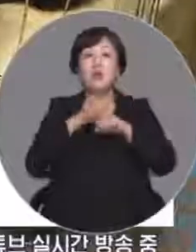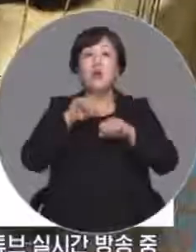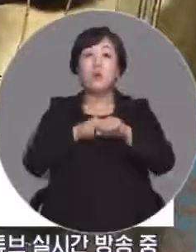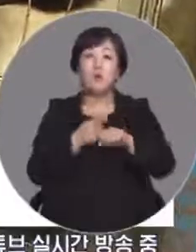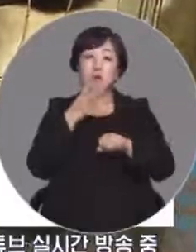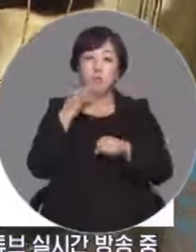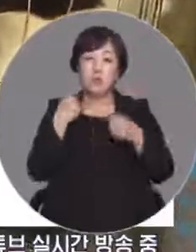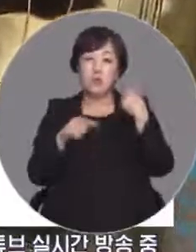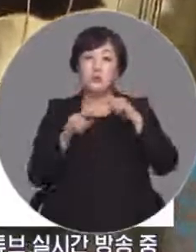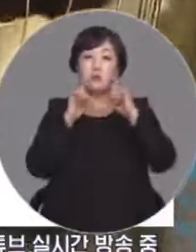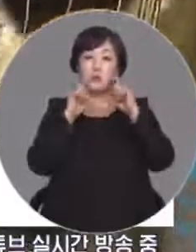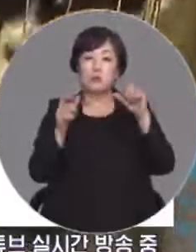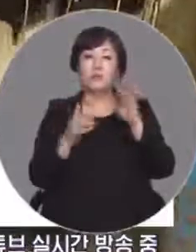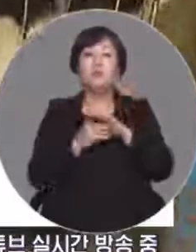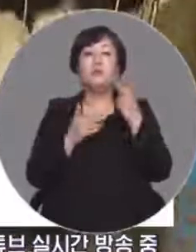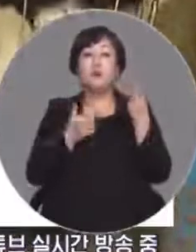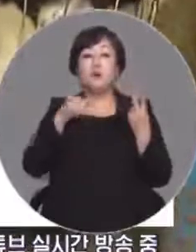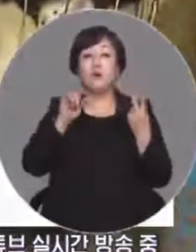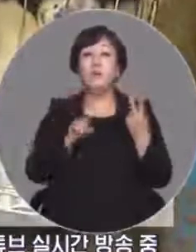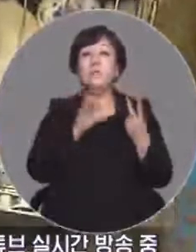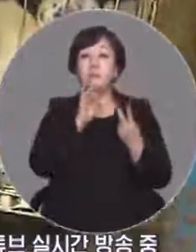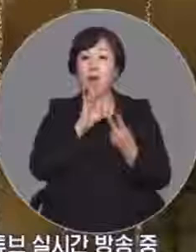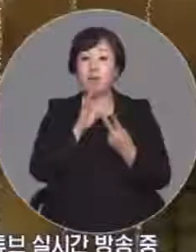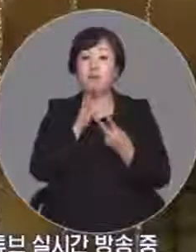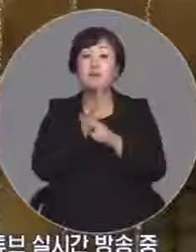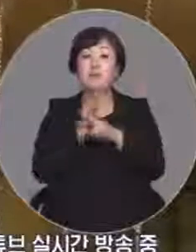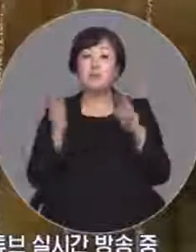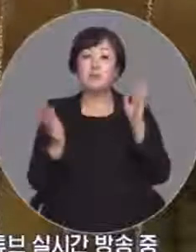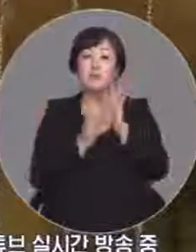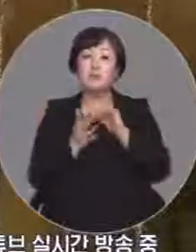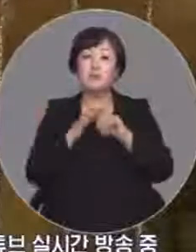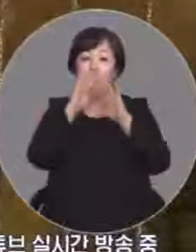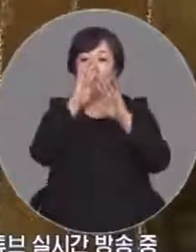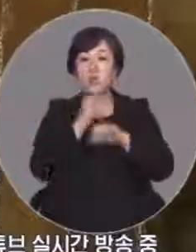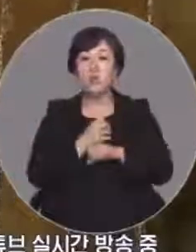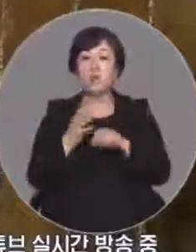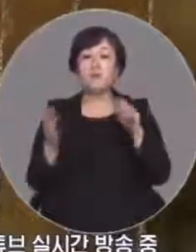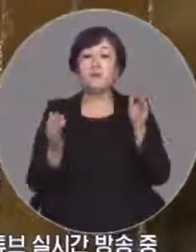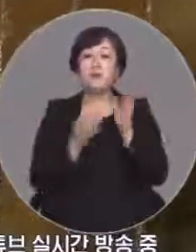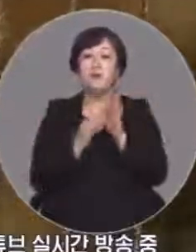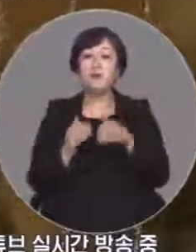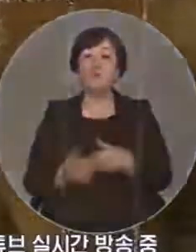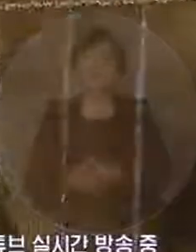행정처분이 내려진 경우도 단두 건에 불과합니다. UBC 뉴스 신혜지입니다.